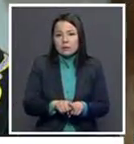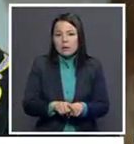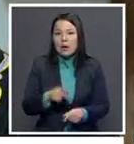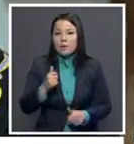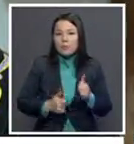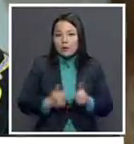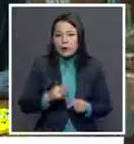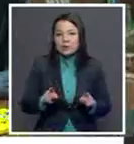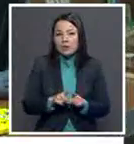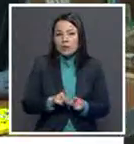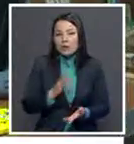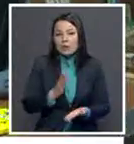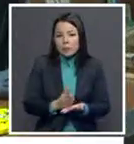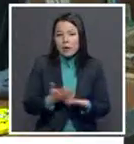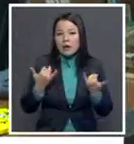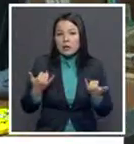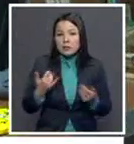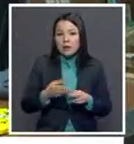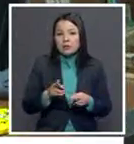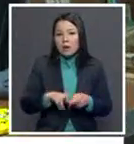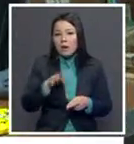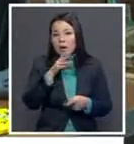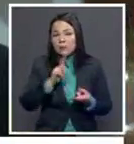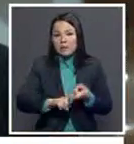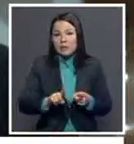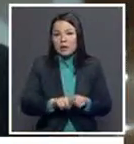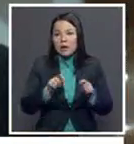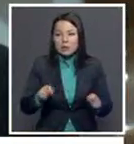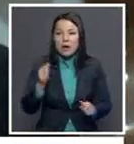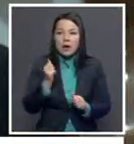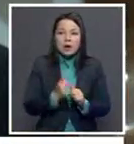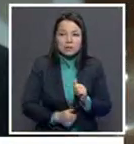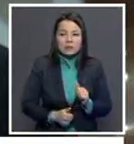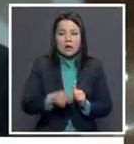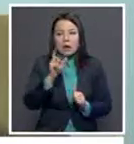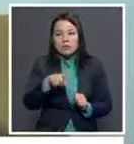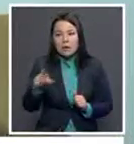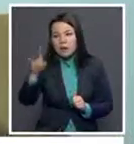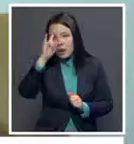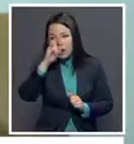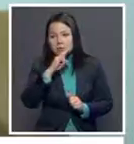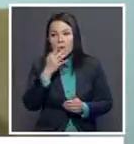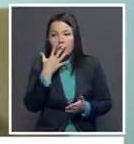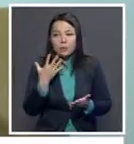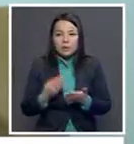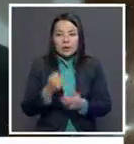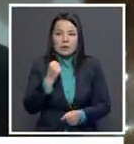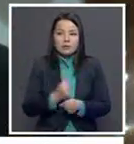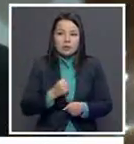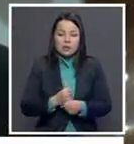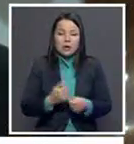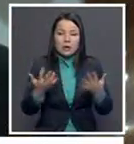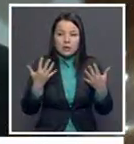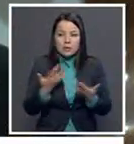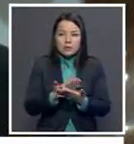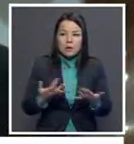байқау бәйгелер бар. Бірақ ол қазірдің өзінде бізге ашылық. Әрбір қазақ қолөнермен айналысатын болса,